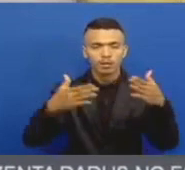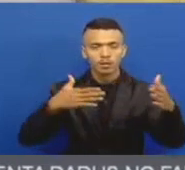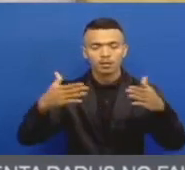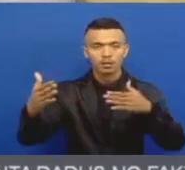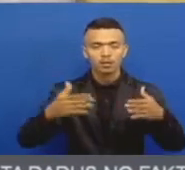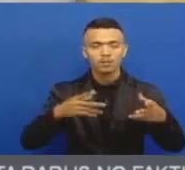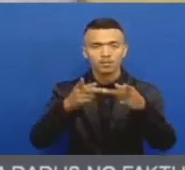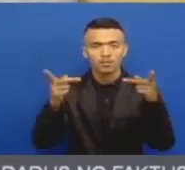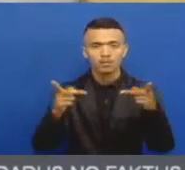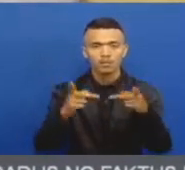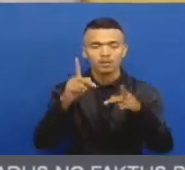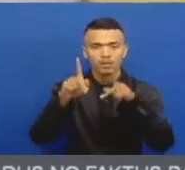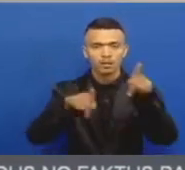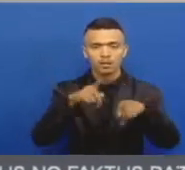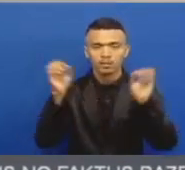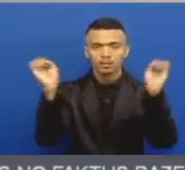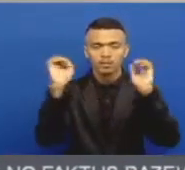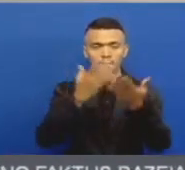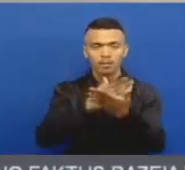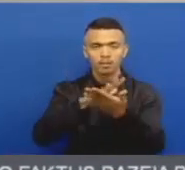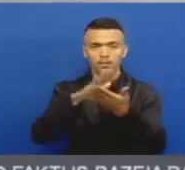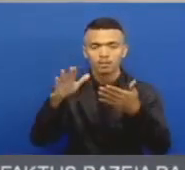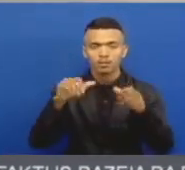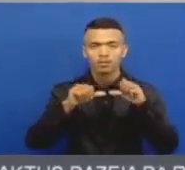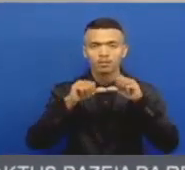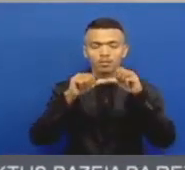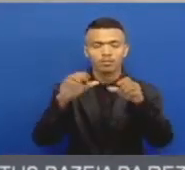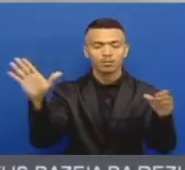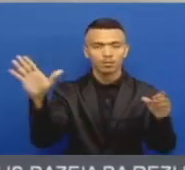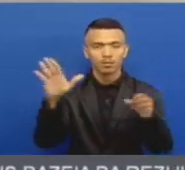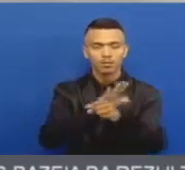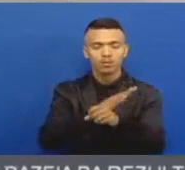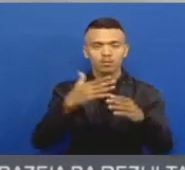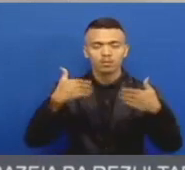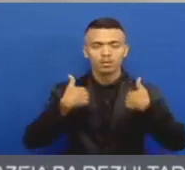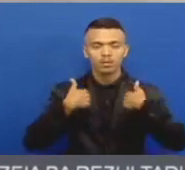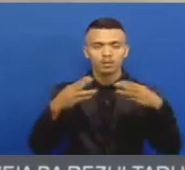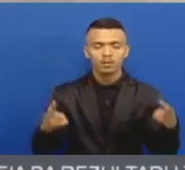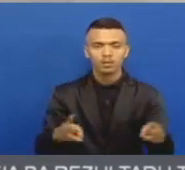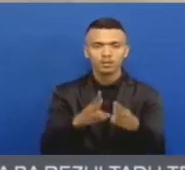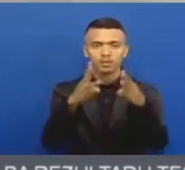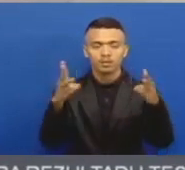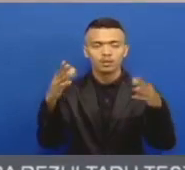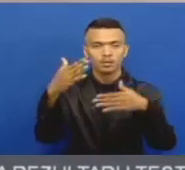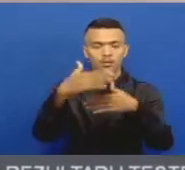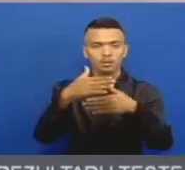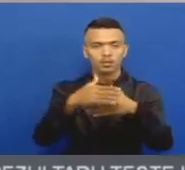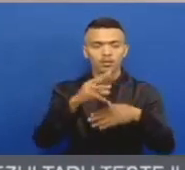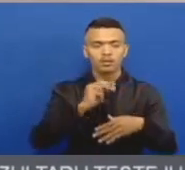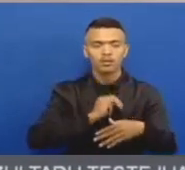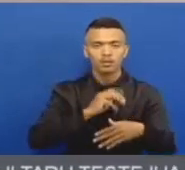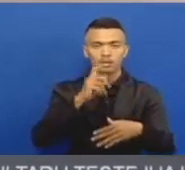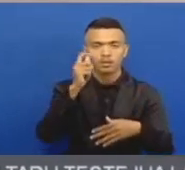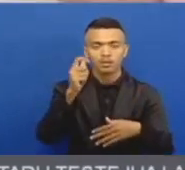sakalaran. Ema la sosa no kontinua na konu i sakalaran. Estrada ninin meti ao. Mai